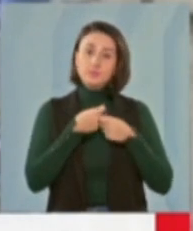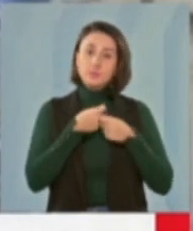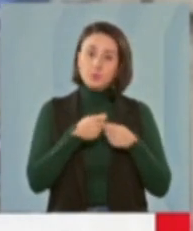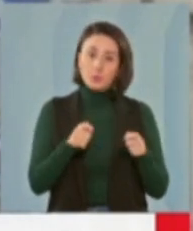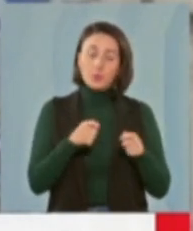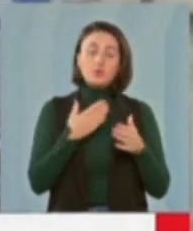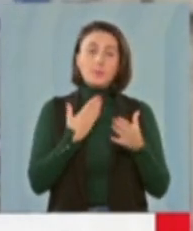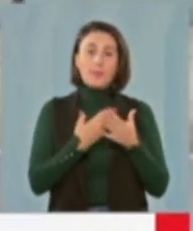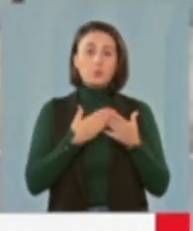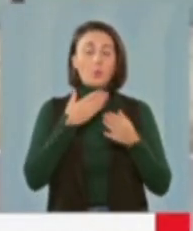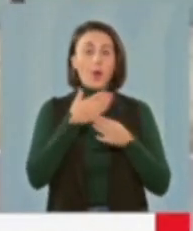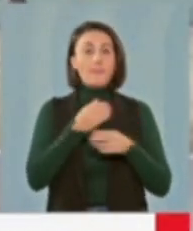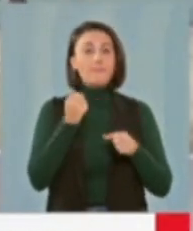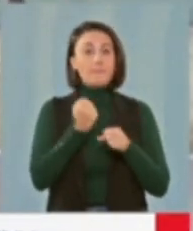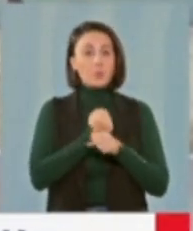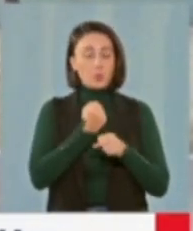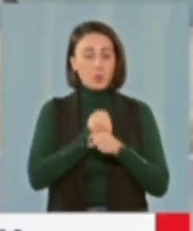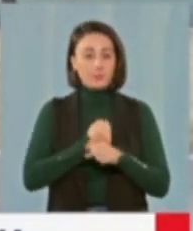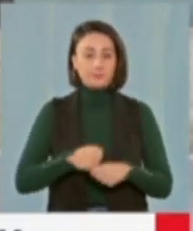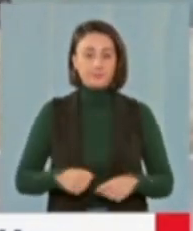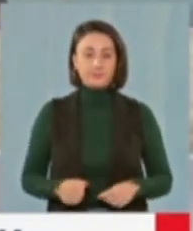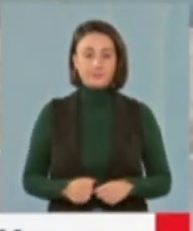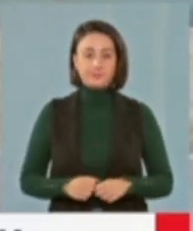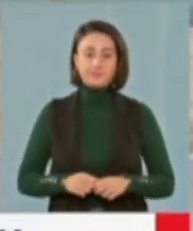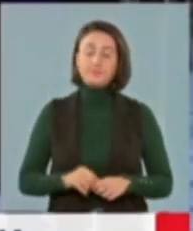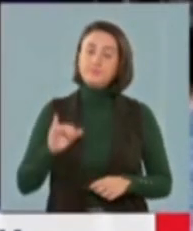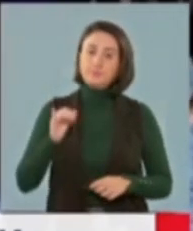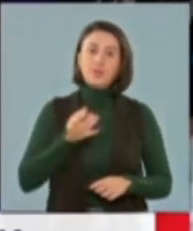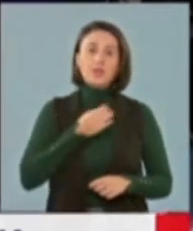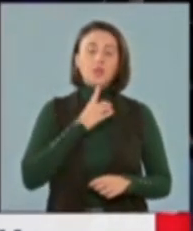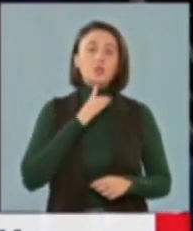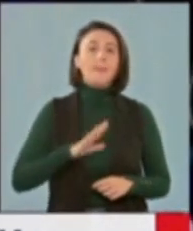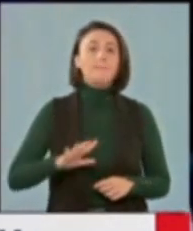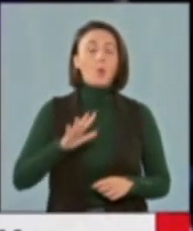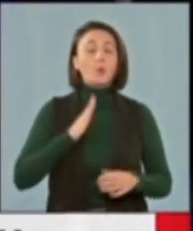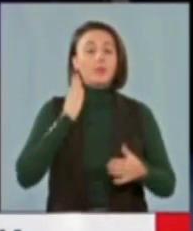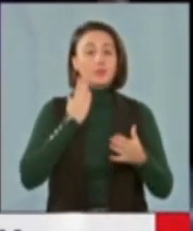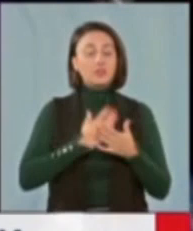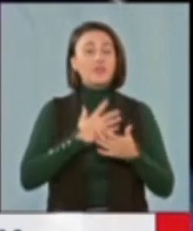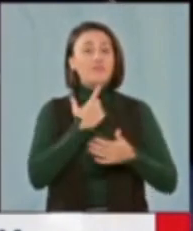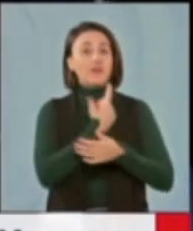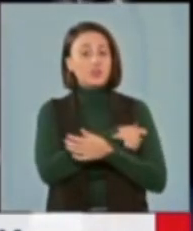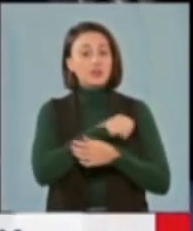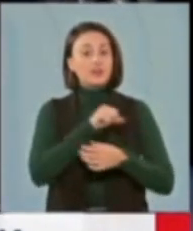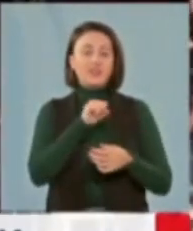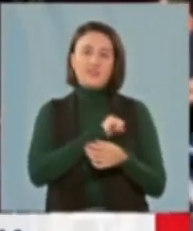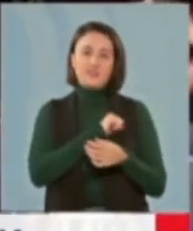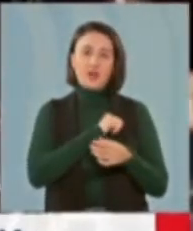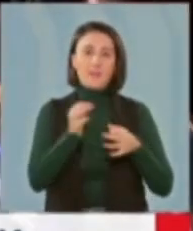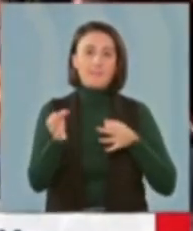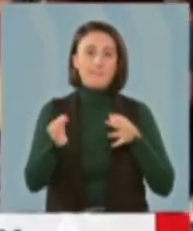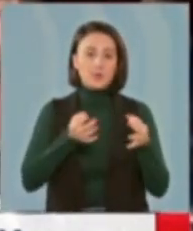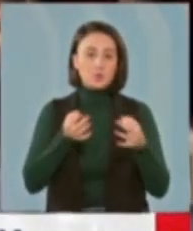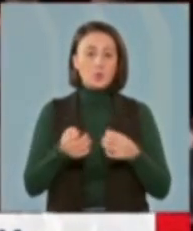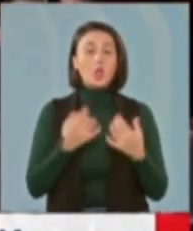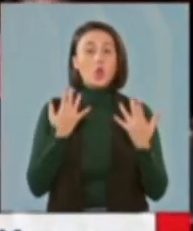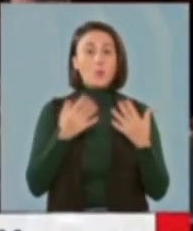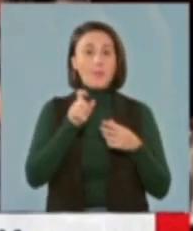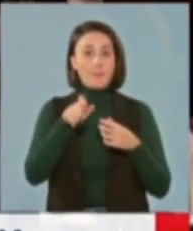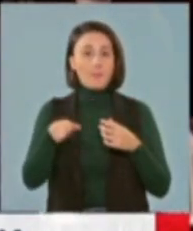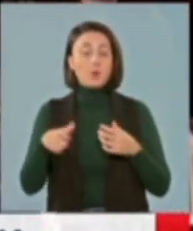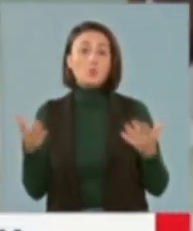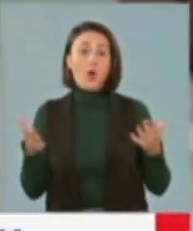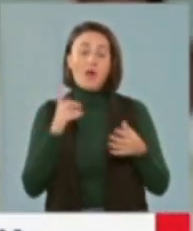merge la muncă PSI în Grecia populația decide să se monteze de frica restricțiilor numărul